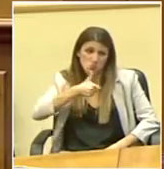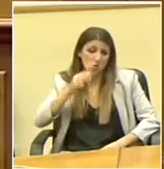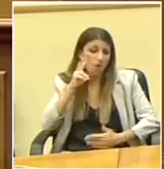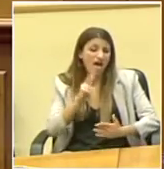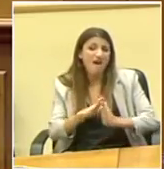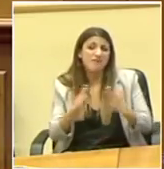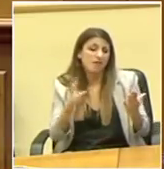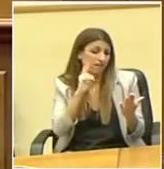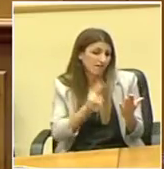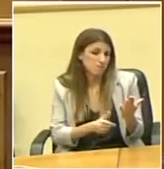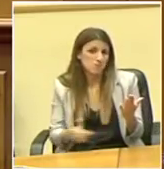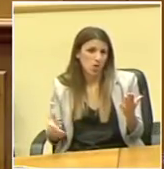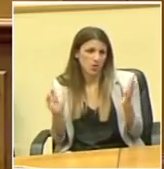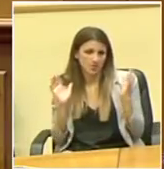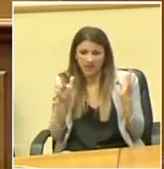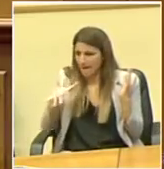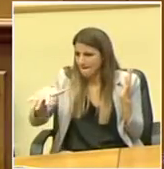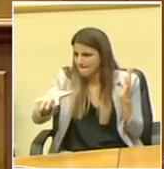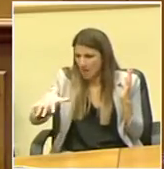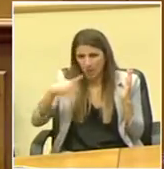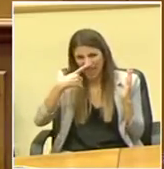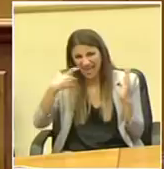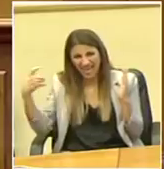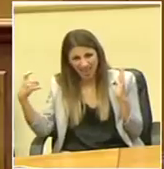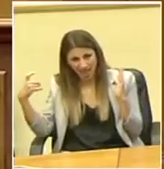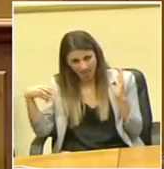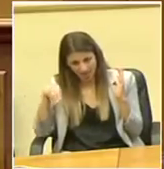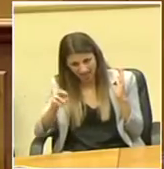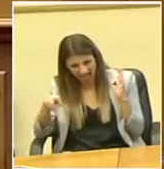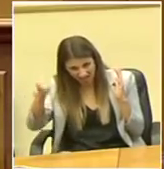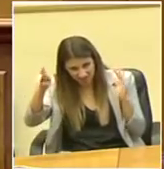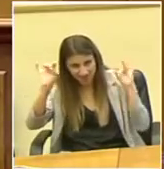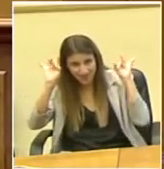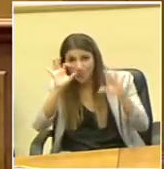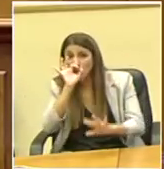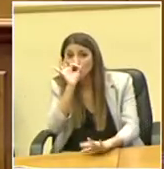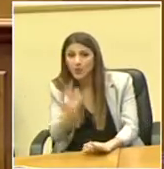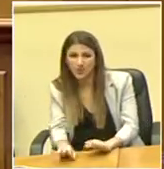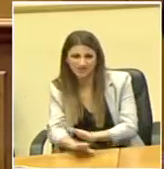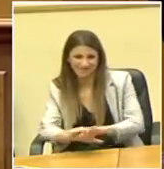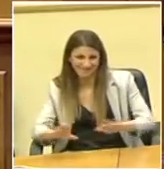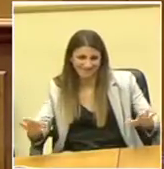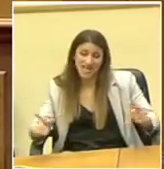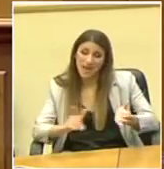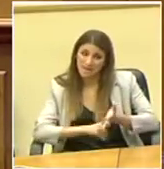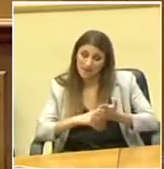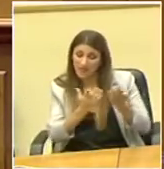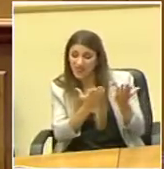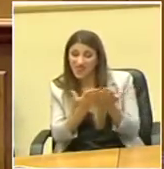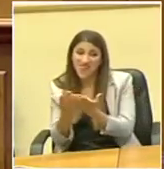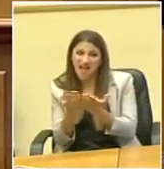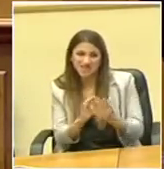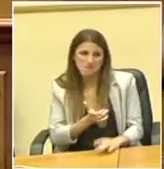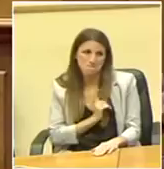σας πω ότι σε καμία περιοχή της Νίκαιας δεν θα υπάρχει αύξηση. Καλό θα είναι ο αρχηγός σας να μπορεί να